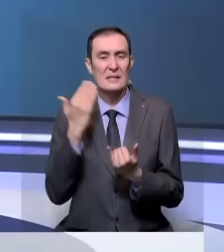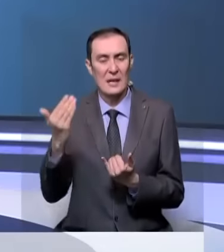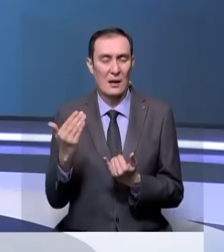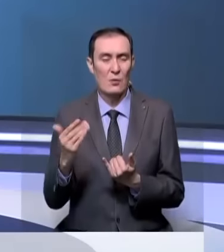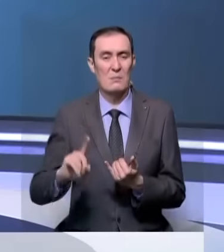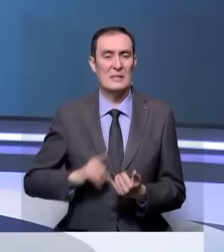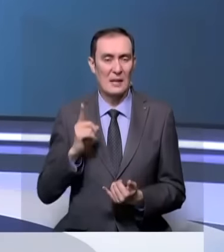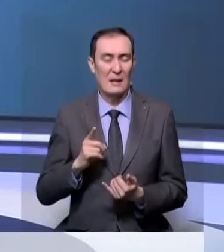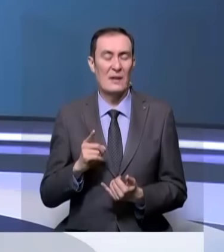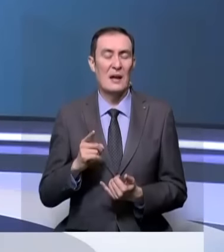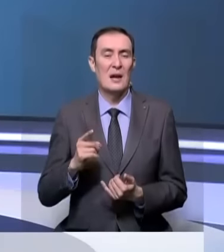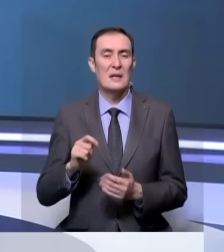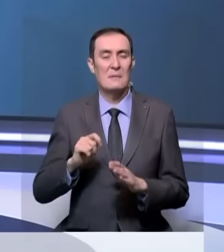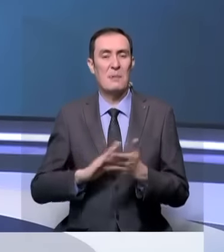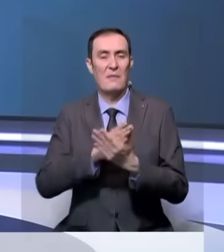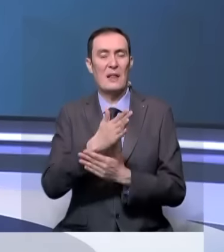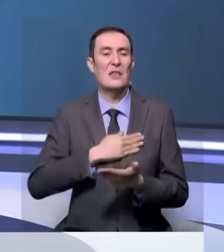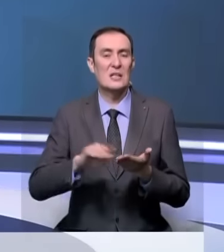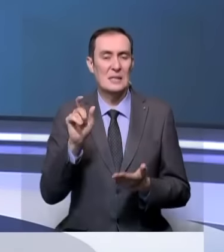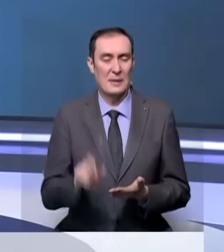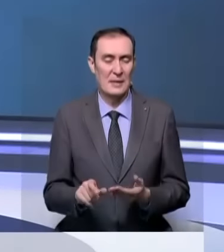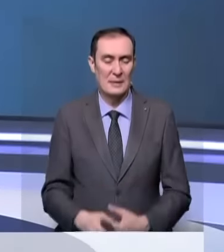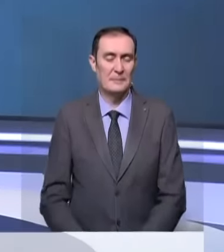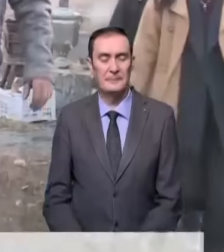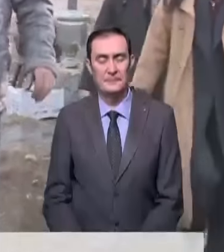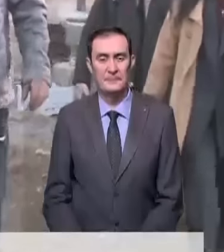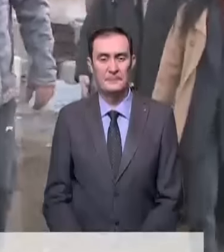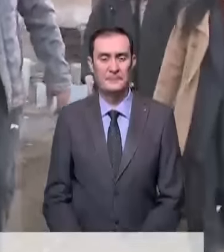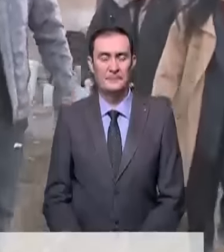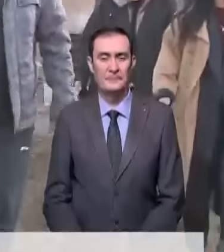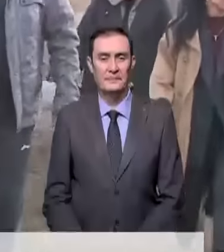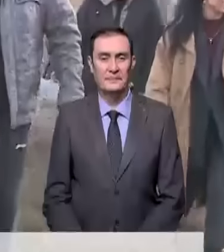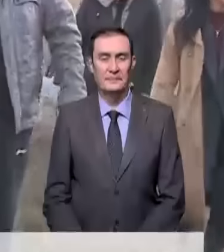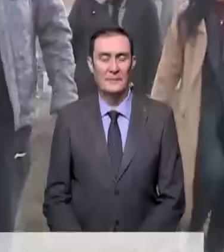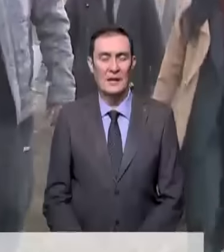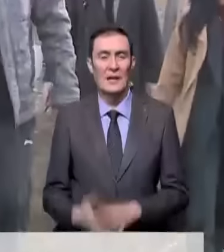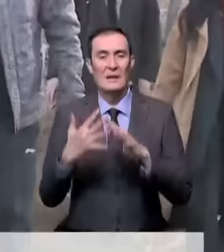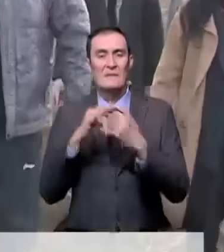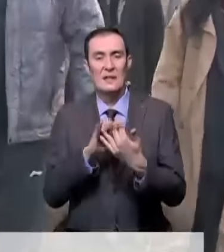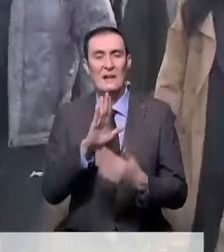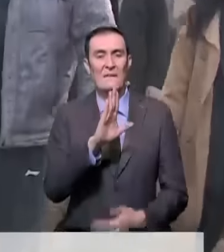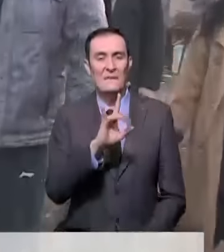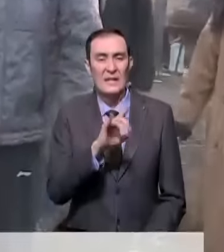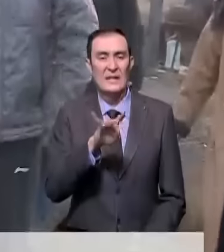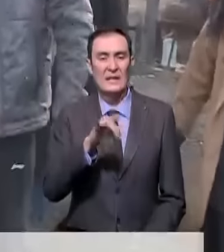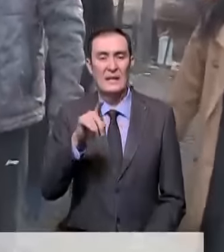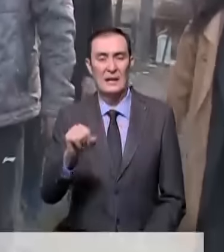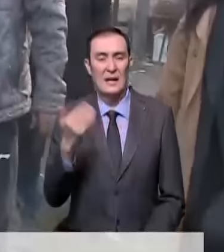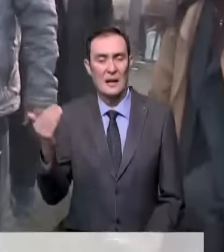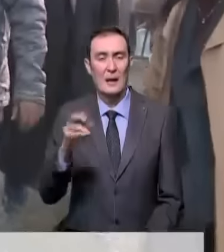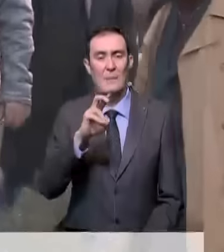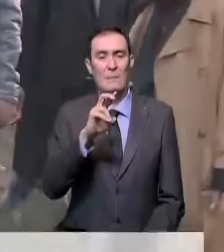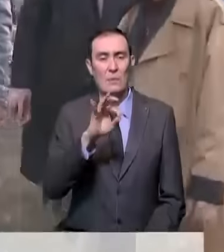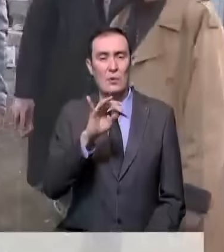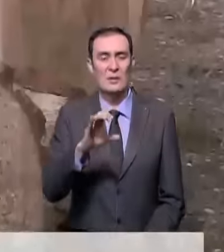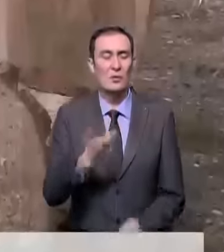Кулибина из села Выдриха побывала Аннелия Синбердина. селе Выдриха Борис Бабинский самый нужный